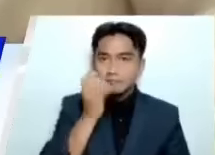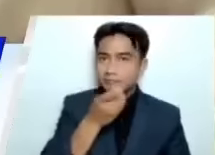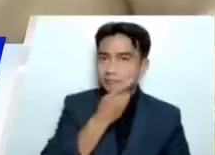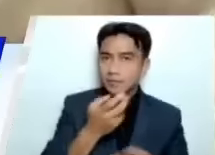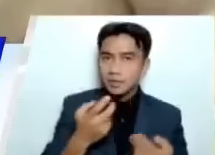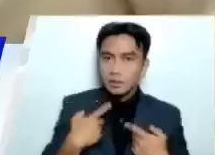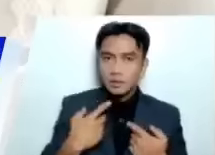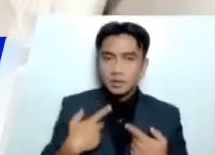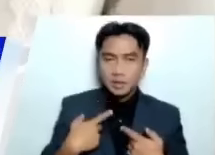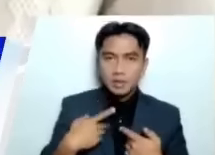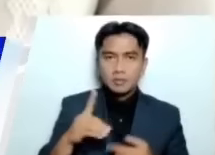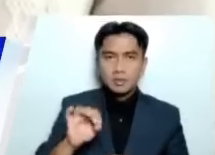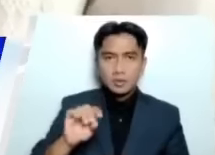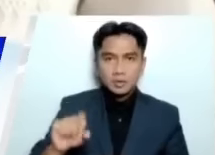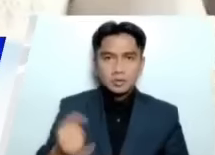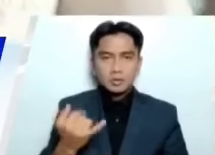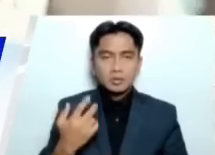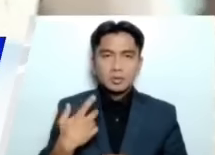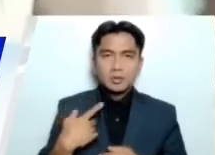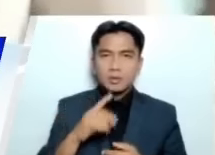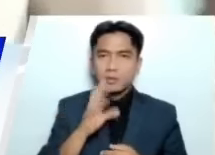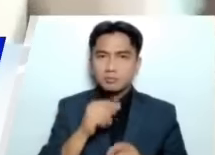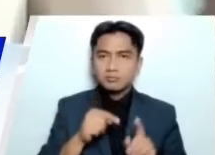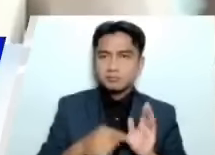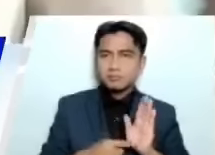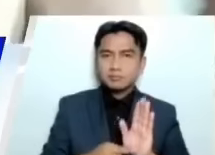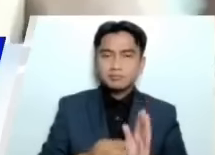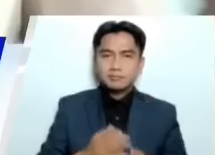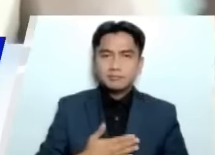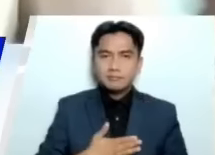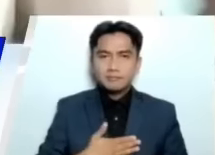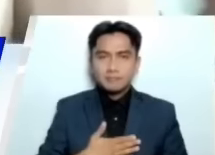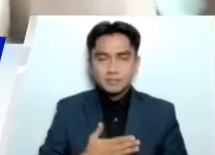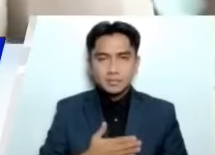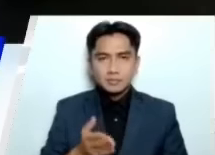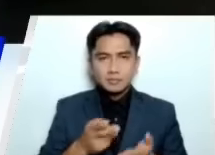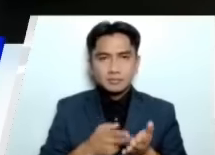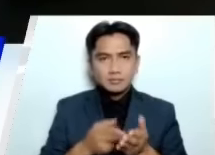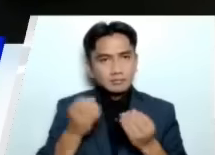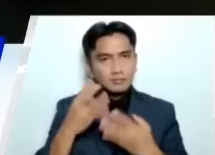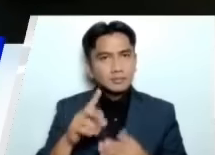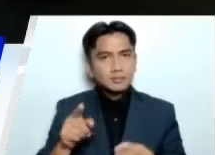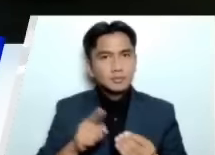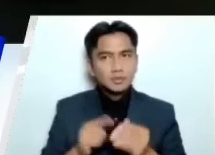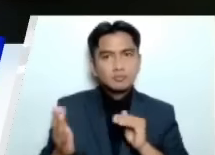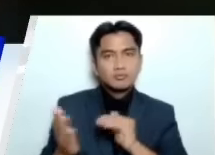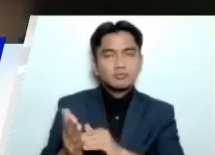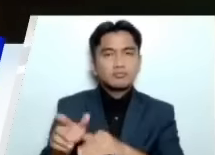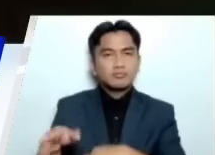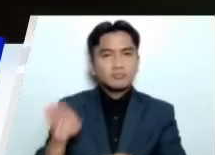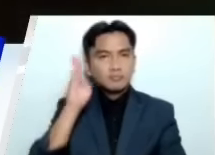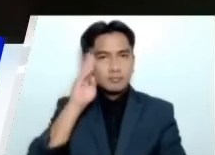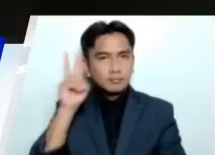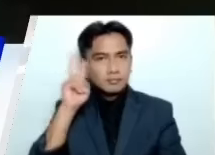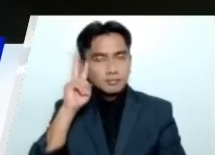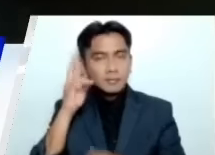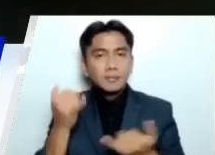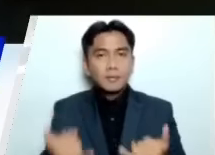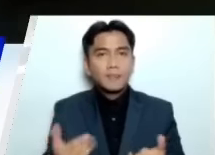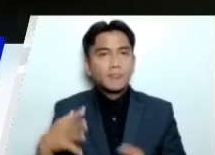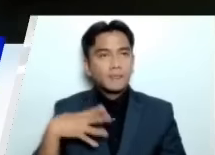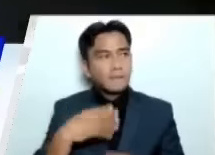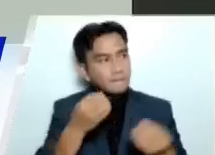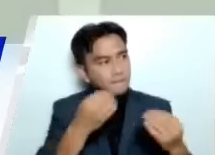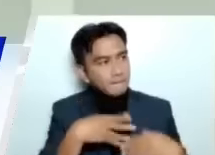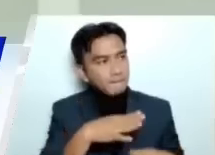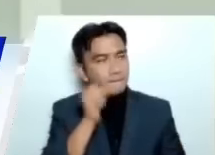na self-confessed mastermind ng assassination plot laban sa Pangulo. Bibigyan daw nila ng pagkakataon na makapagpaliwanag ang